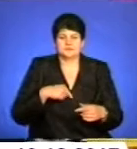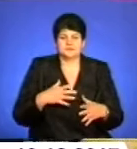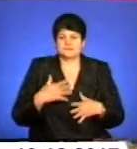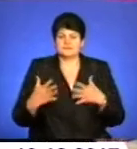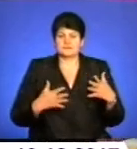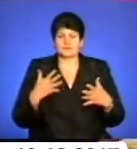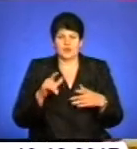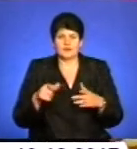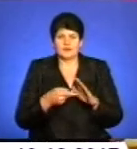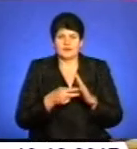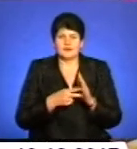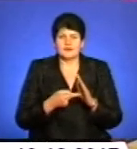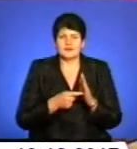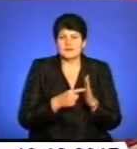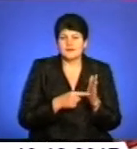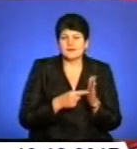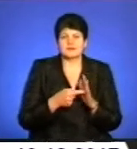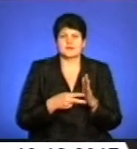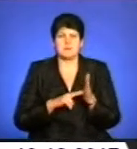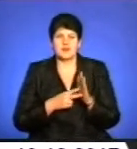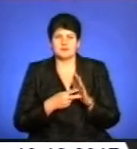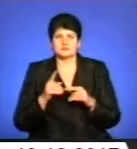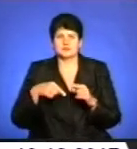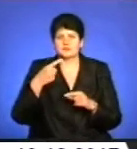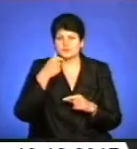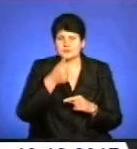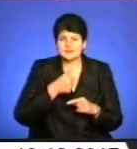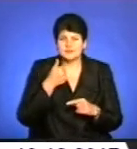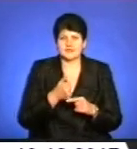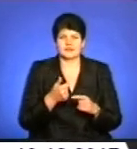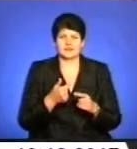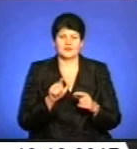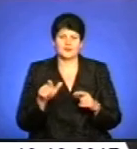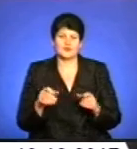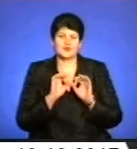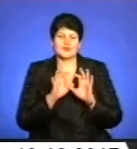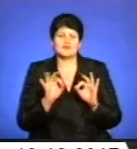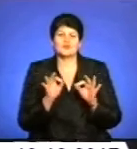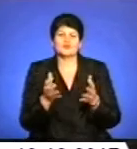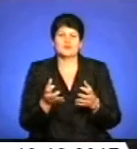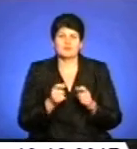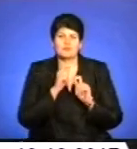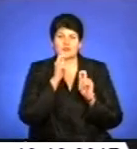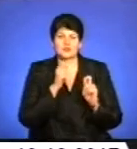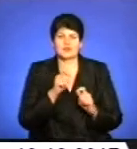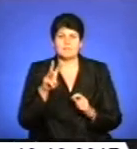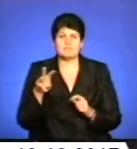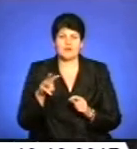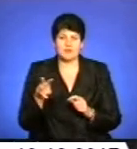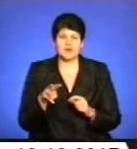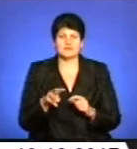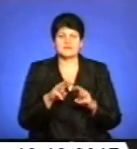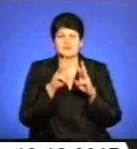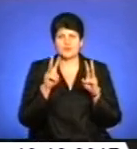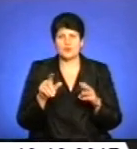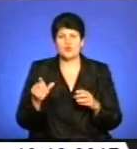зустрічі Нового року, а юні тернополяни охоче розповідають, які подарунки отримали від Миколая. Старші ж люди кажуть, у святого просили лише здоров'я